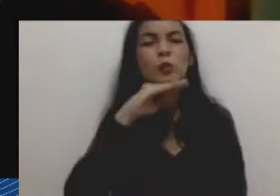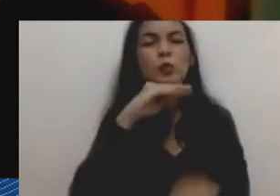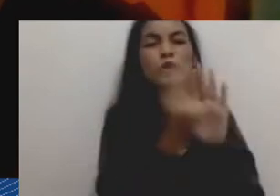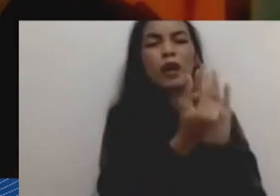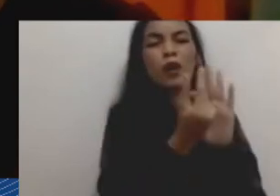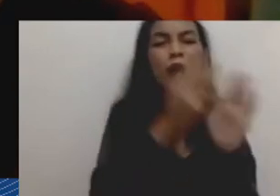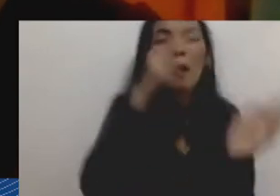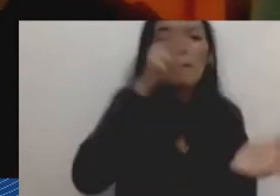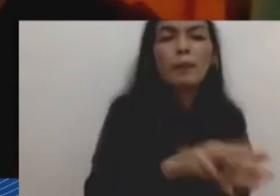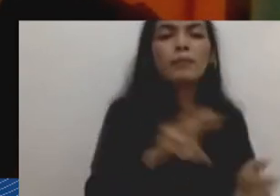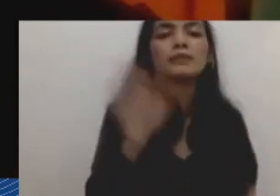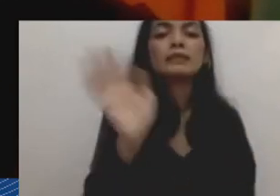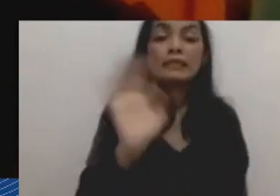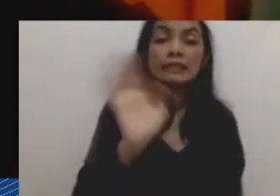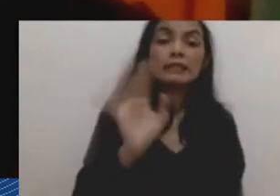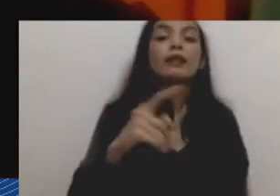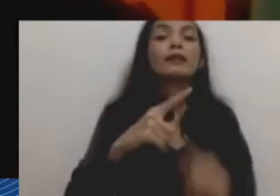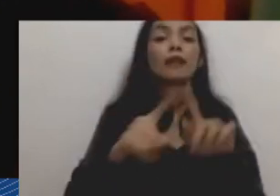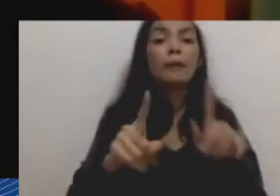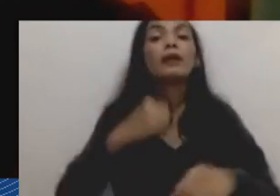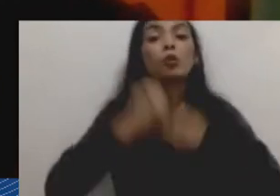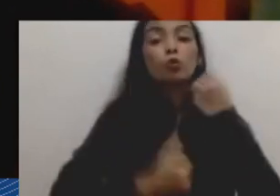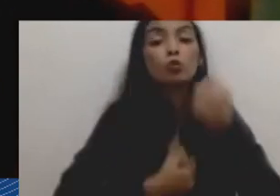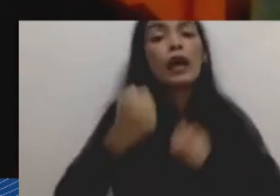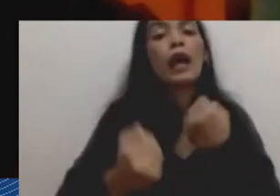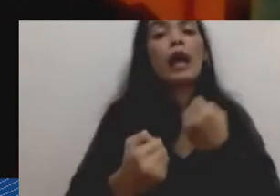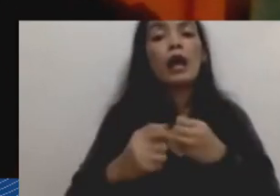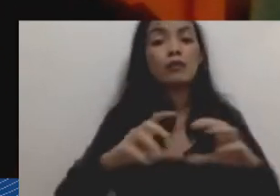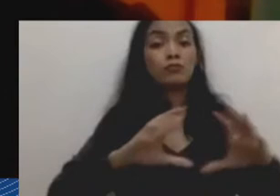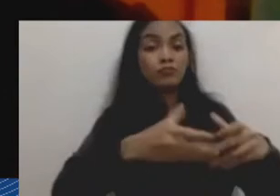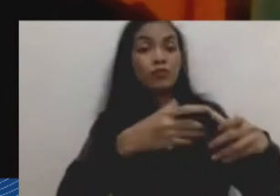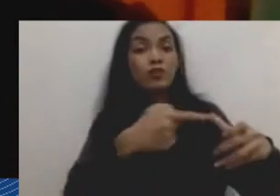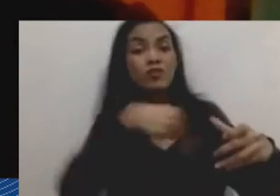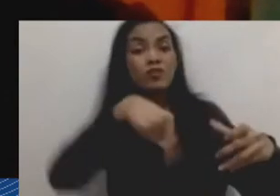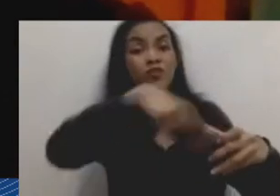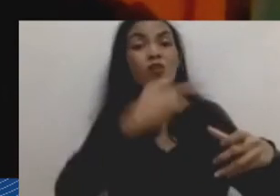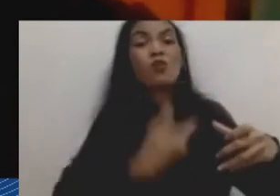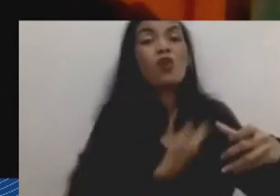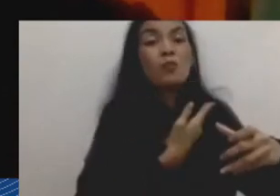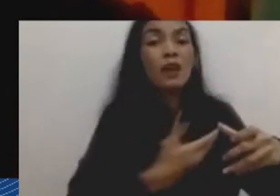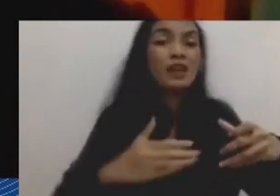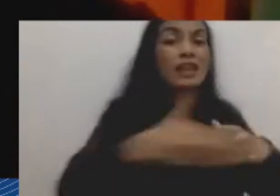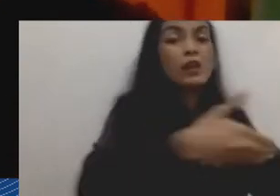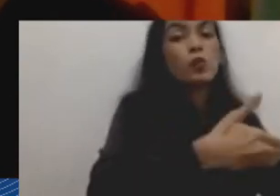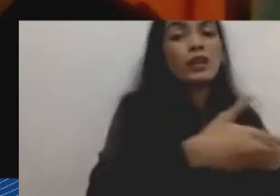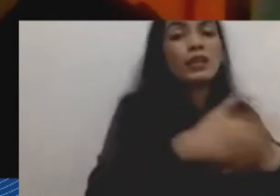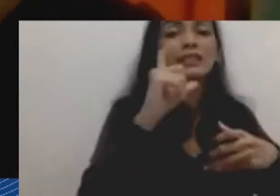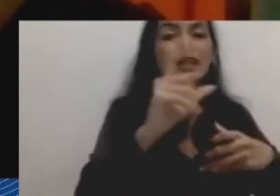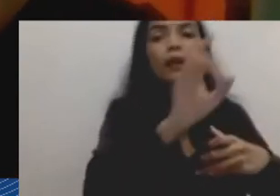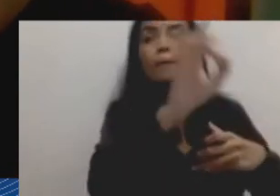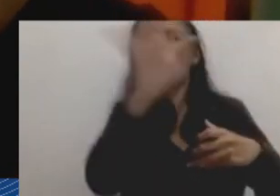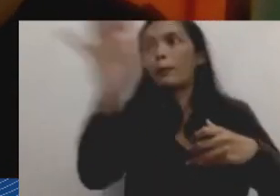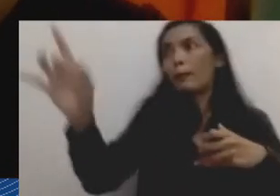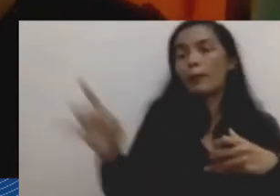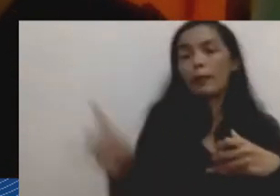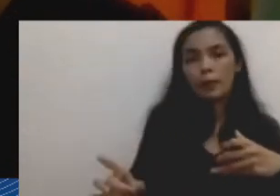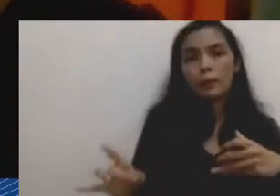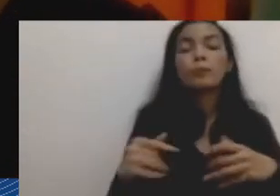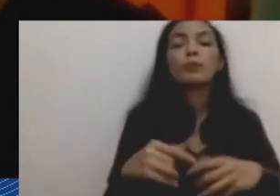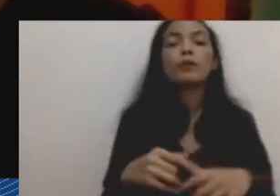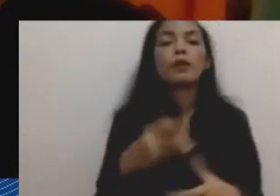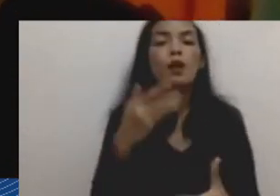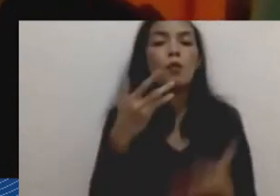jadi, tapi upaya-upaya untuk melindungi korban itu bisa dilakukan dengan banyak cara gitu. Entah dari